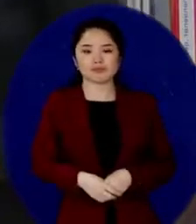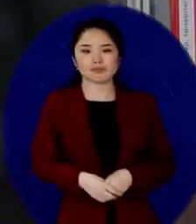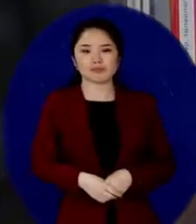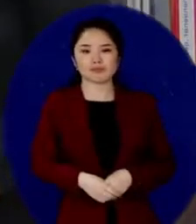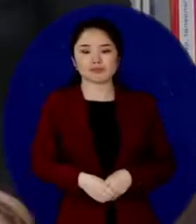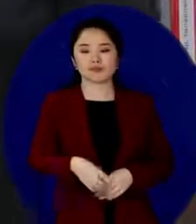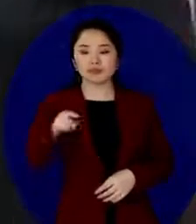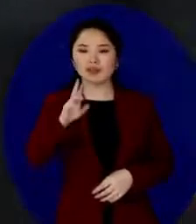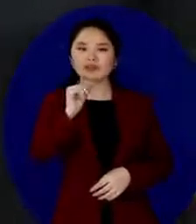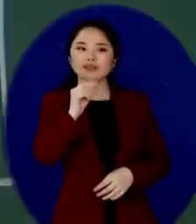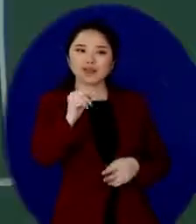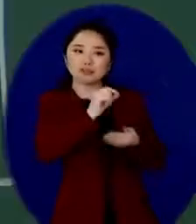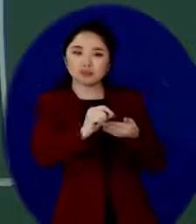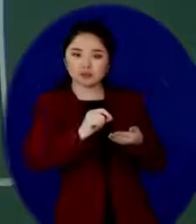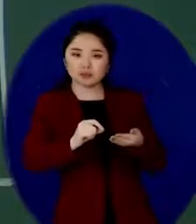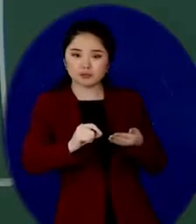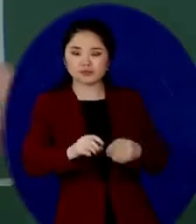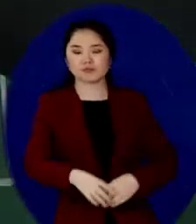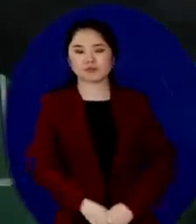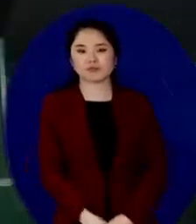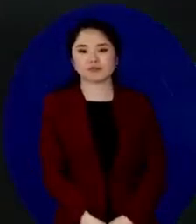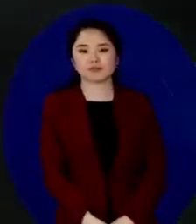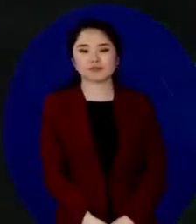үүнийг хэрхэн тэмдэглэх вэ?